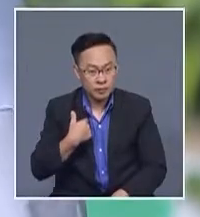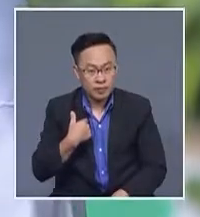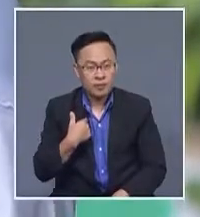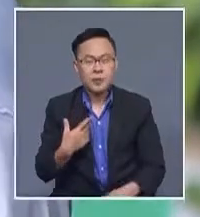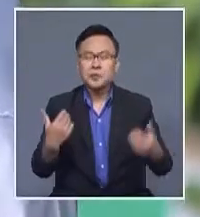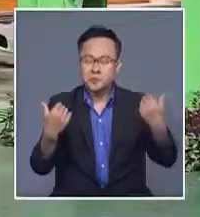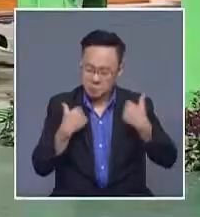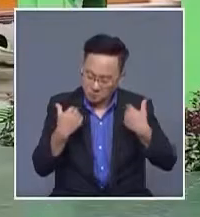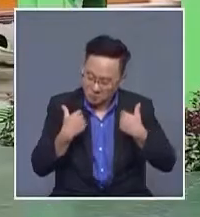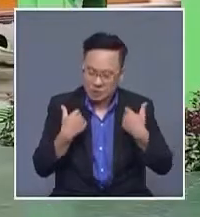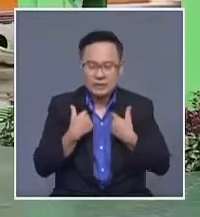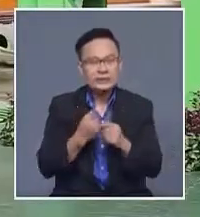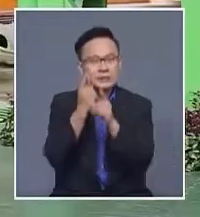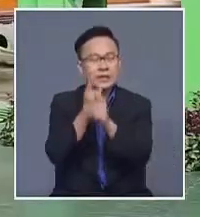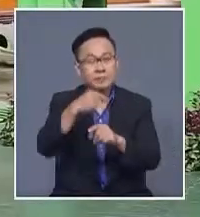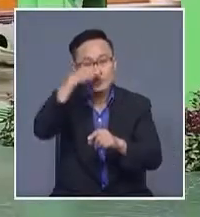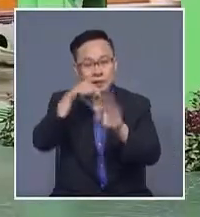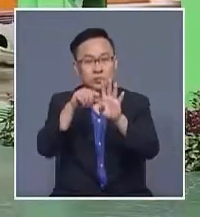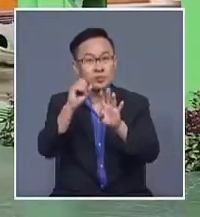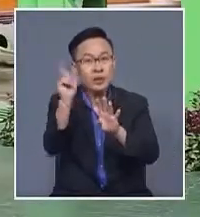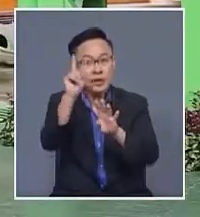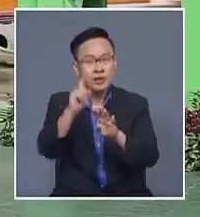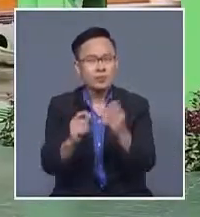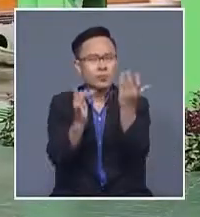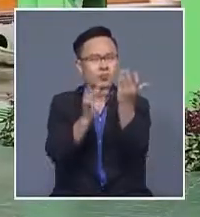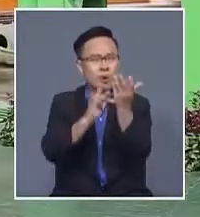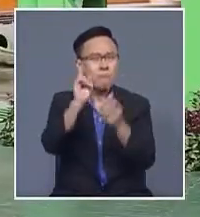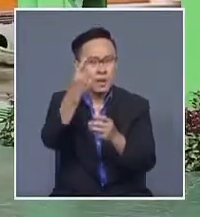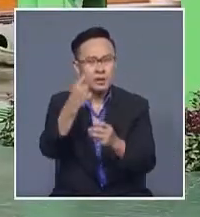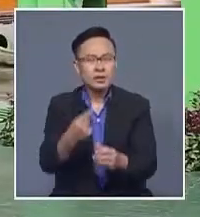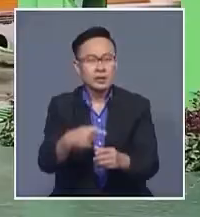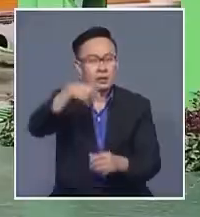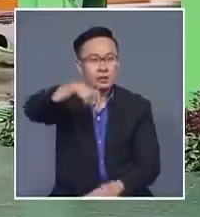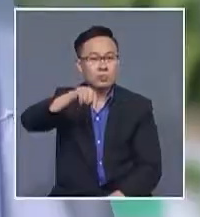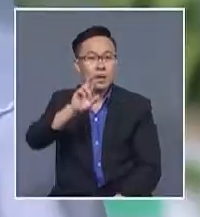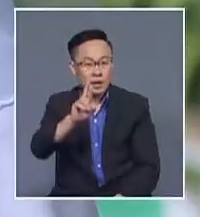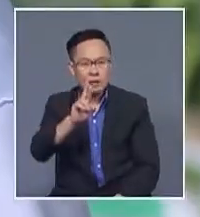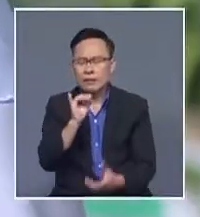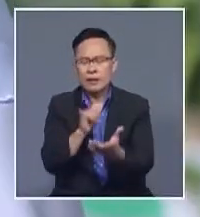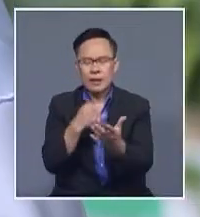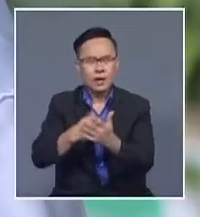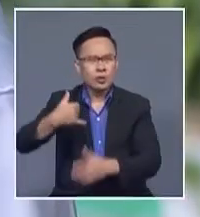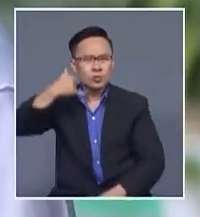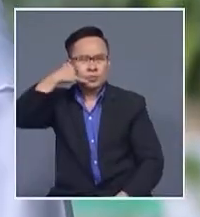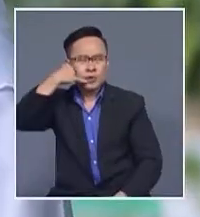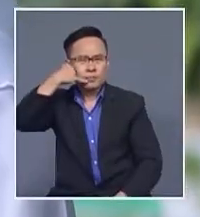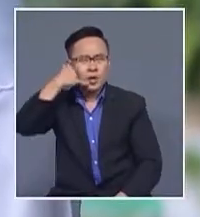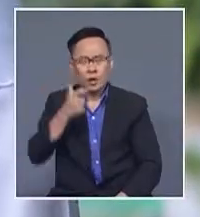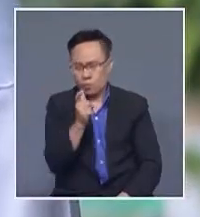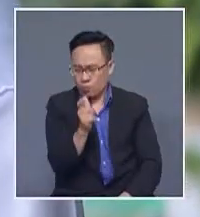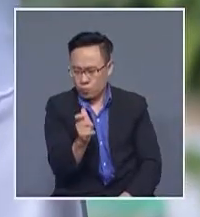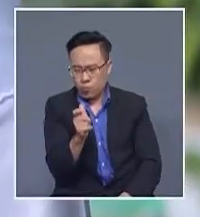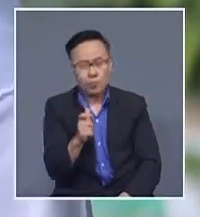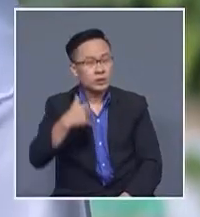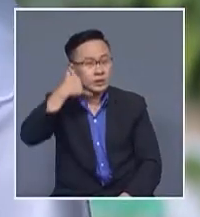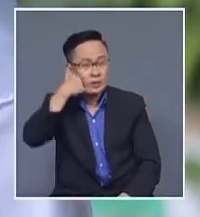Thailand 4.0 ของเรามากเลยค่ะนั่นก็คือ QR Code ค่ะวิธีใช้นะคะนำสมาร์ทโฟนขึ้นมาค่ะแล้วกดเข้าไปที่แอปพลิเคชัน